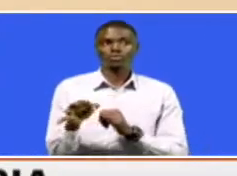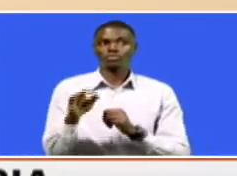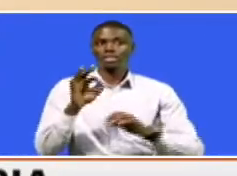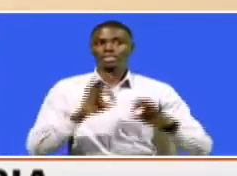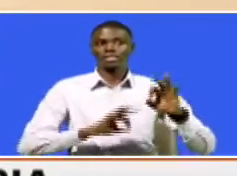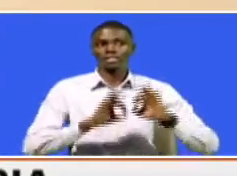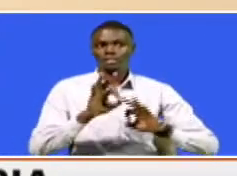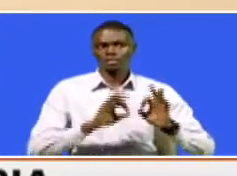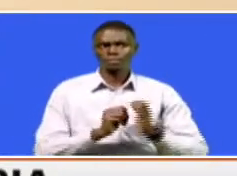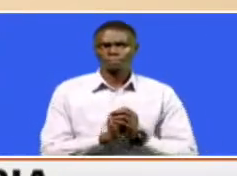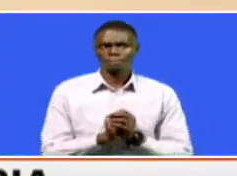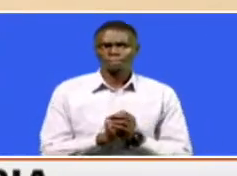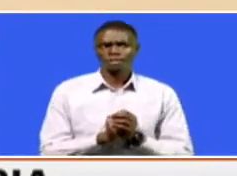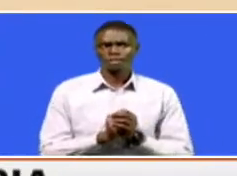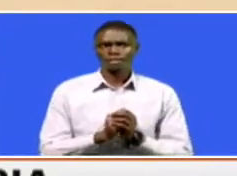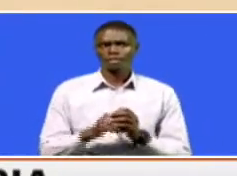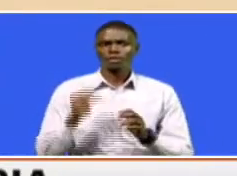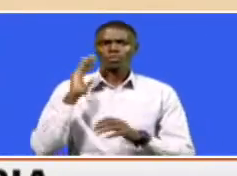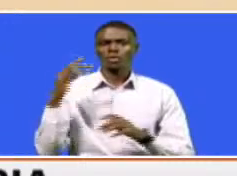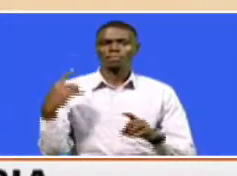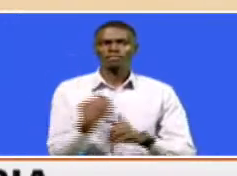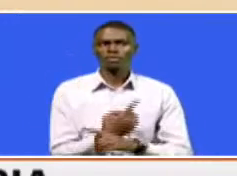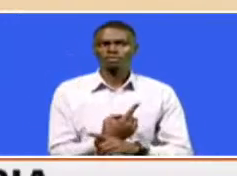So they'll always be walking different.